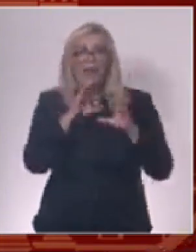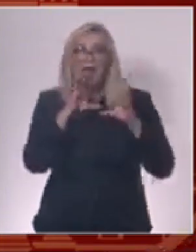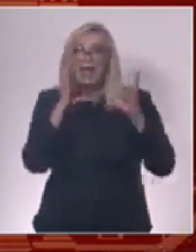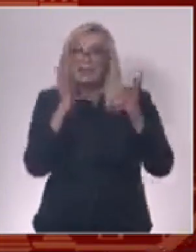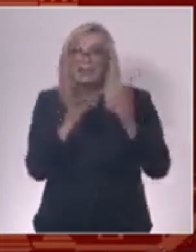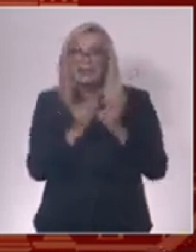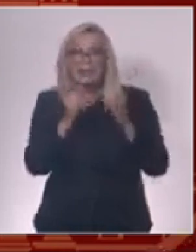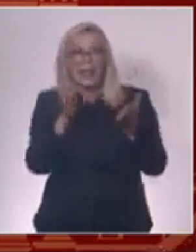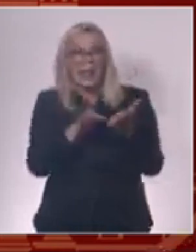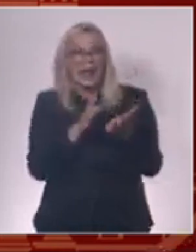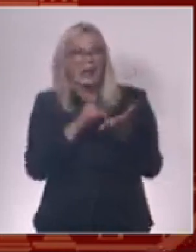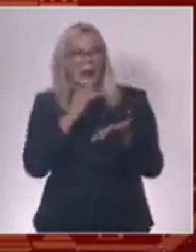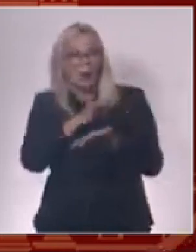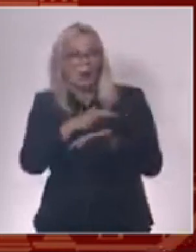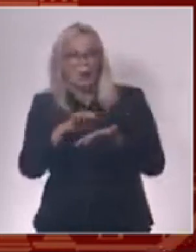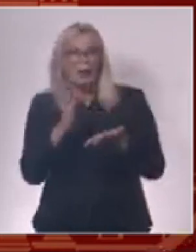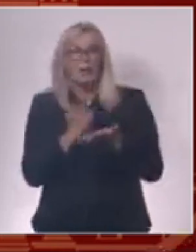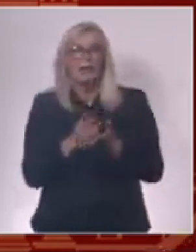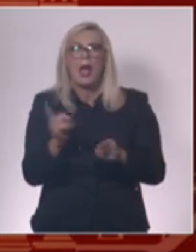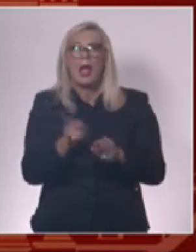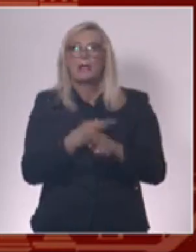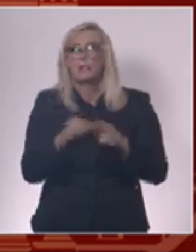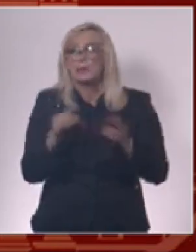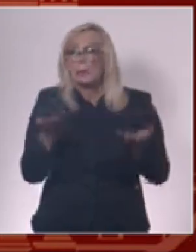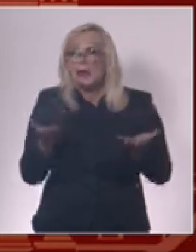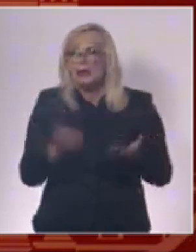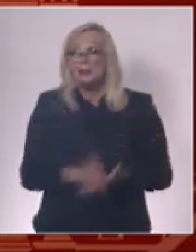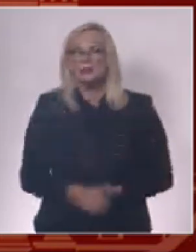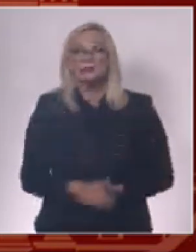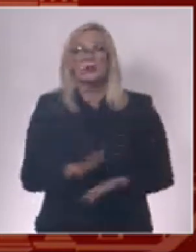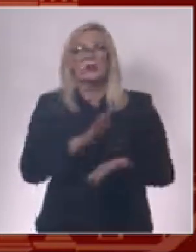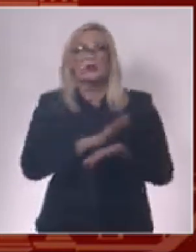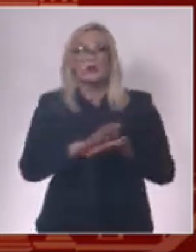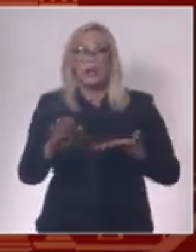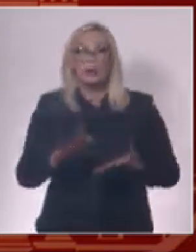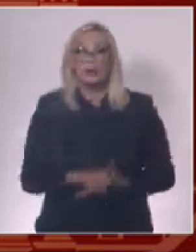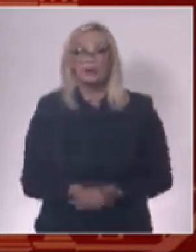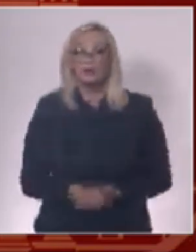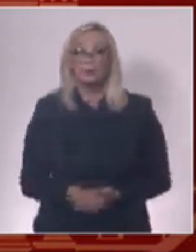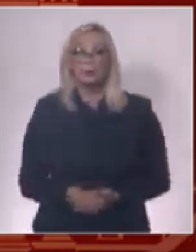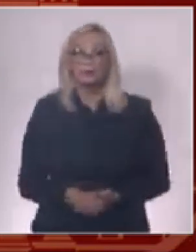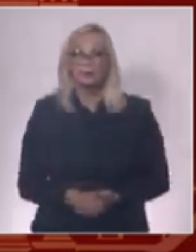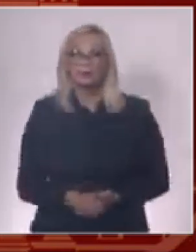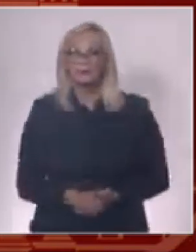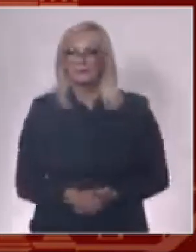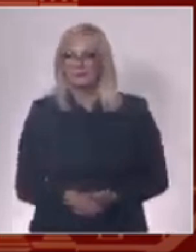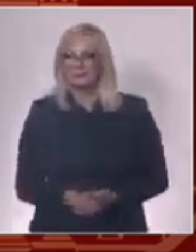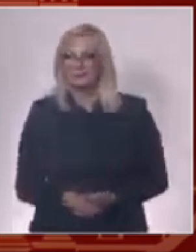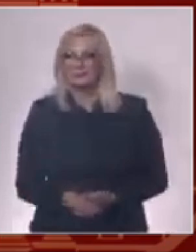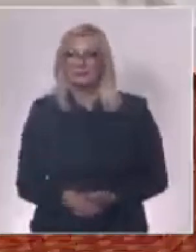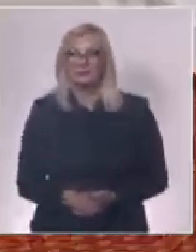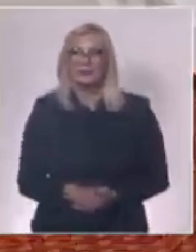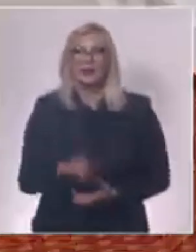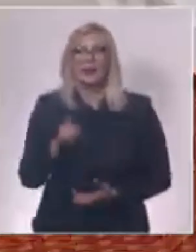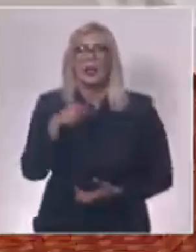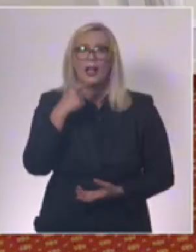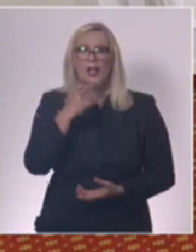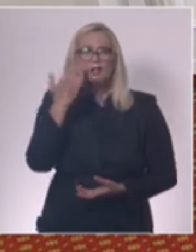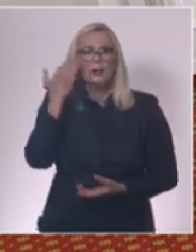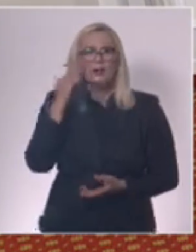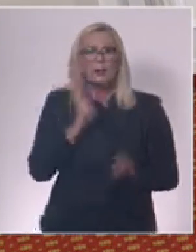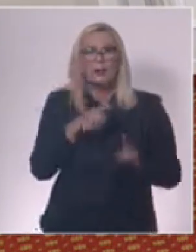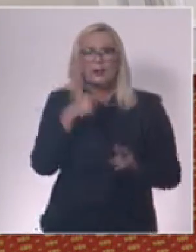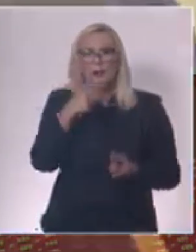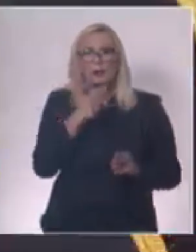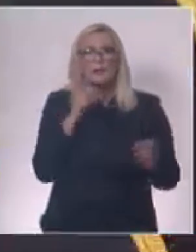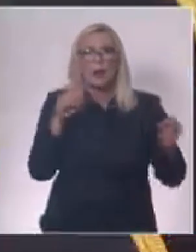само празна буква на хартија и ништо нема да бидат тоа применето. Вие споменавте преска кога